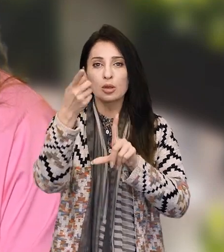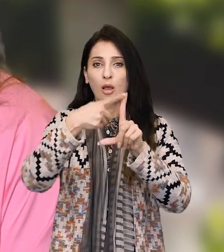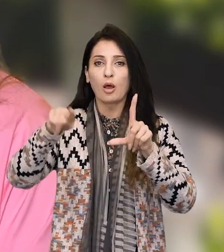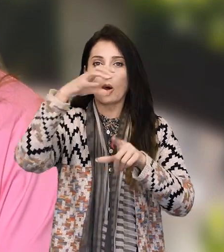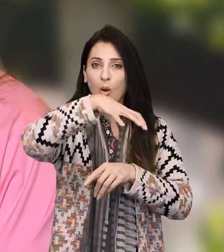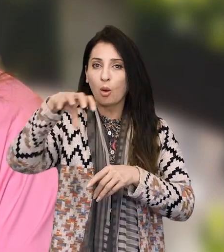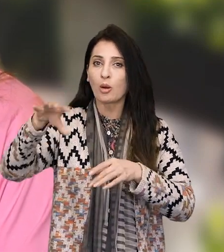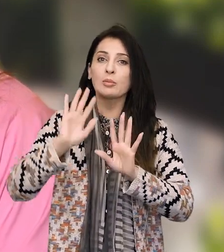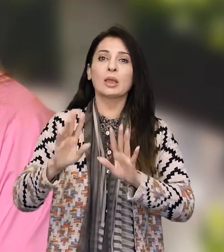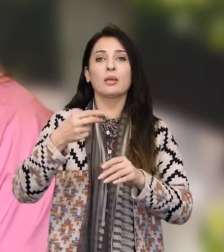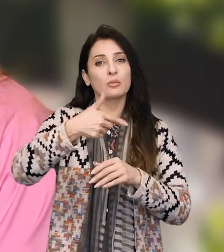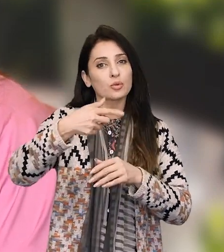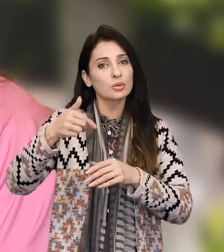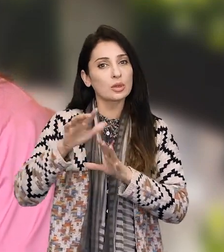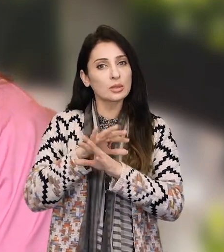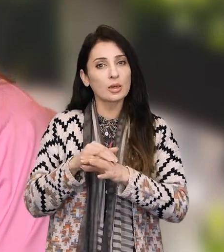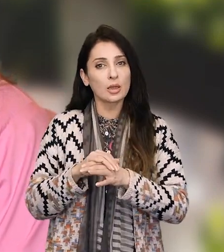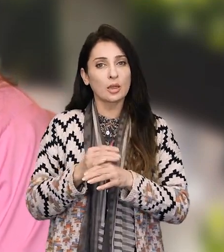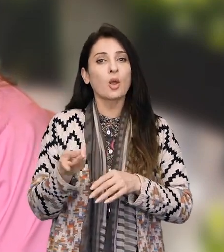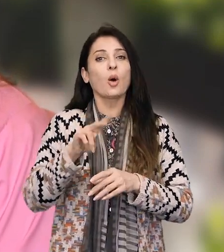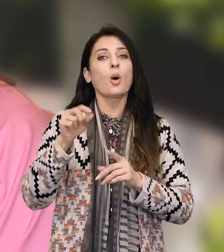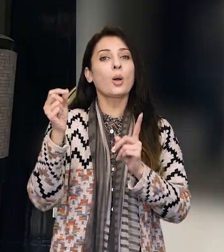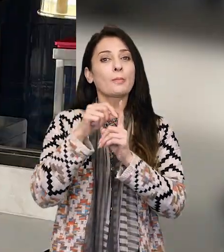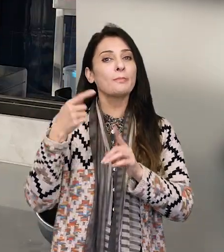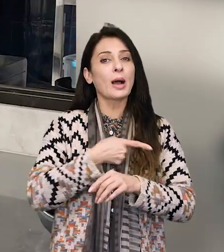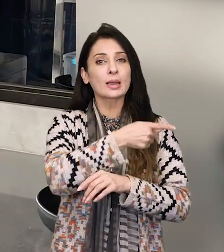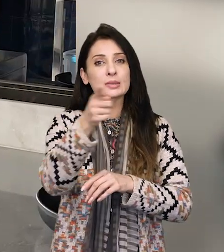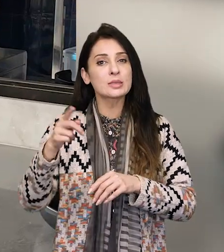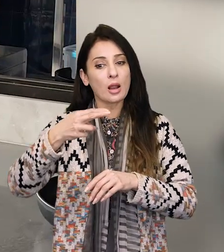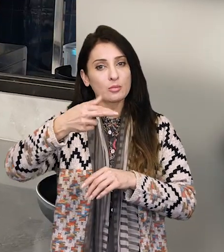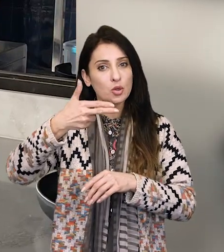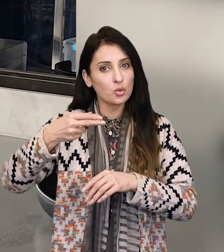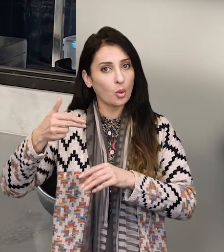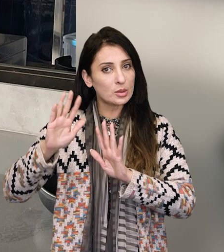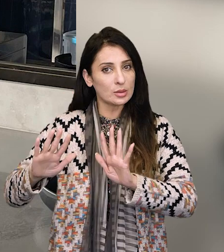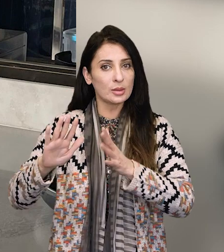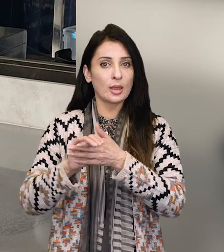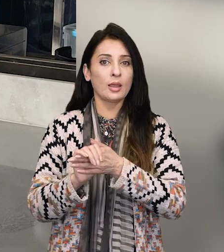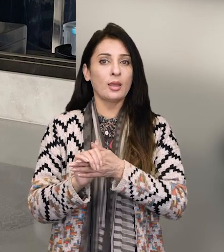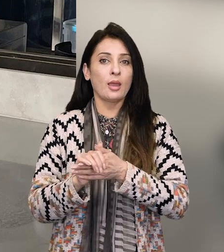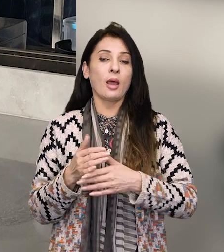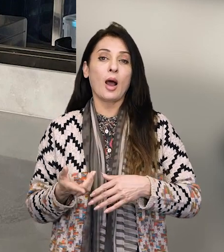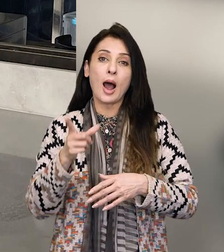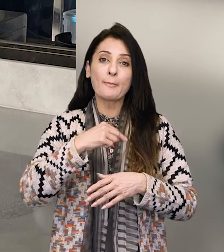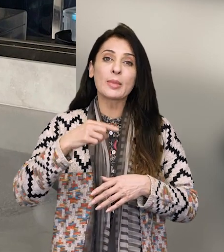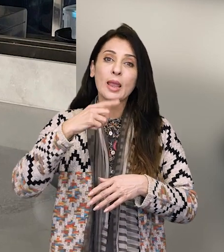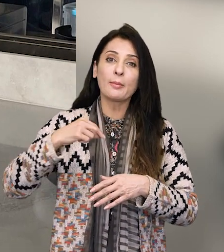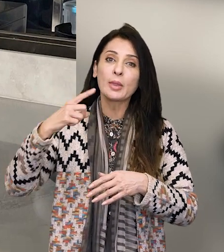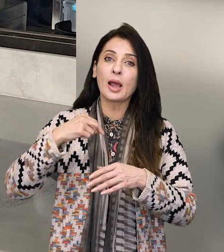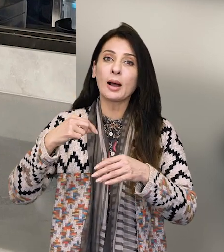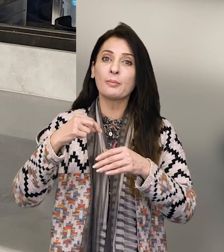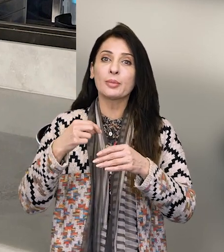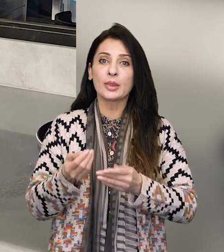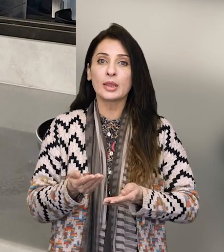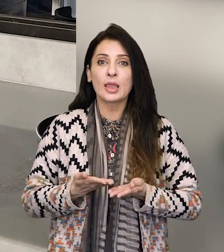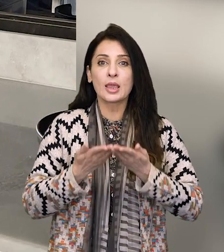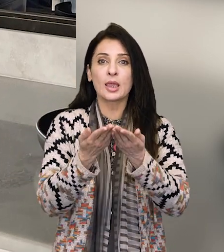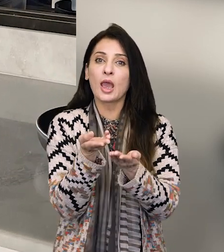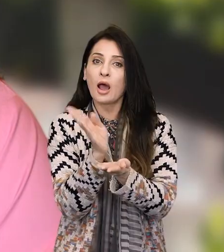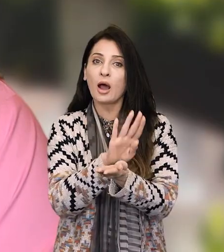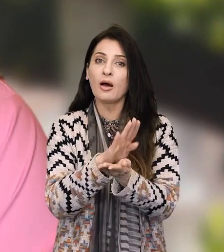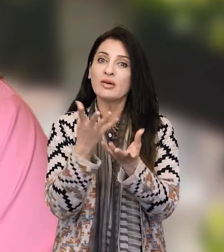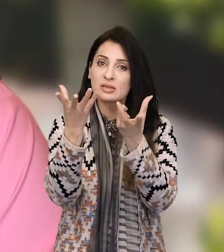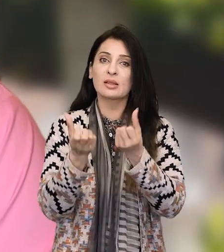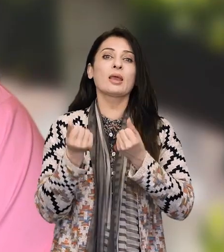hain Lahore mein and so many restaurants in Pakistan, all across Pakistan have our ovens now. उसके